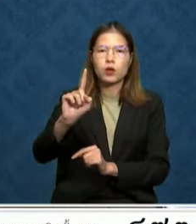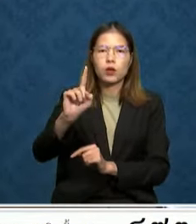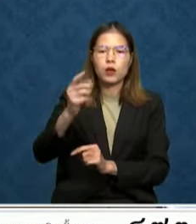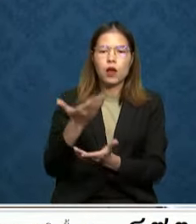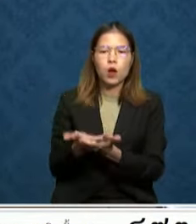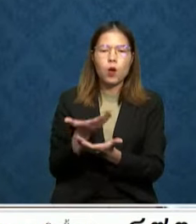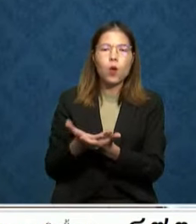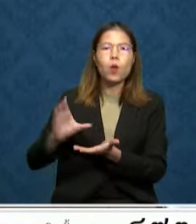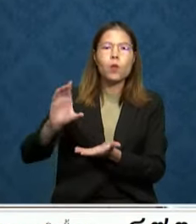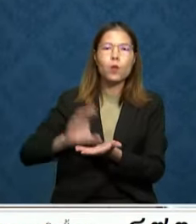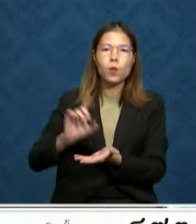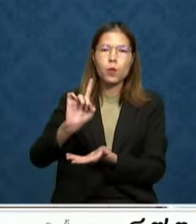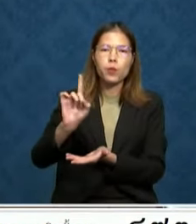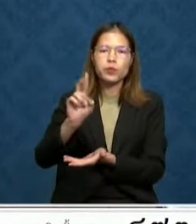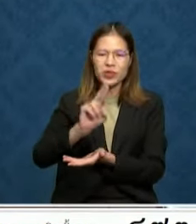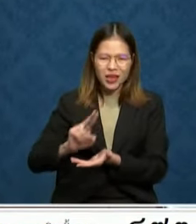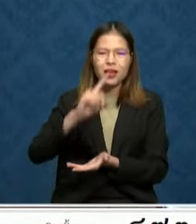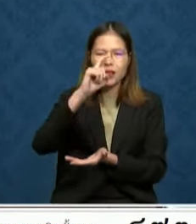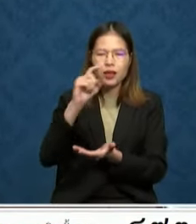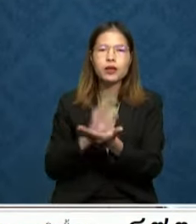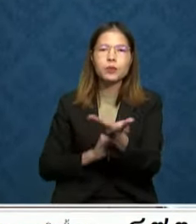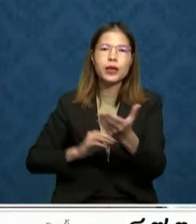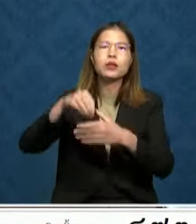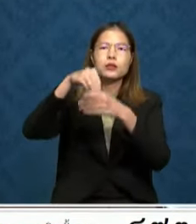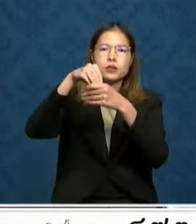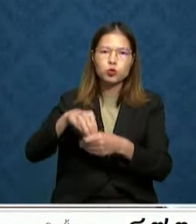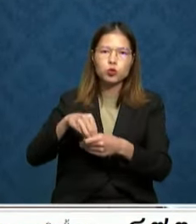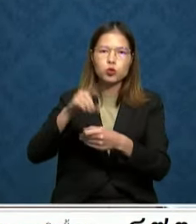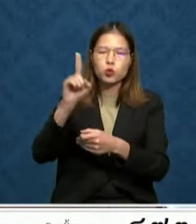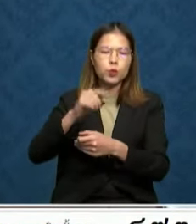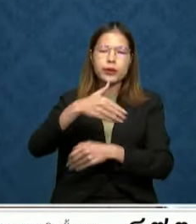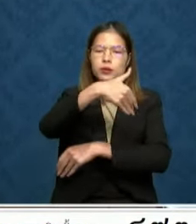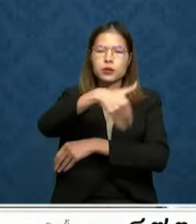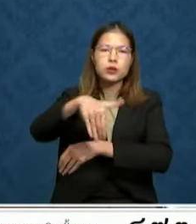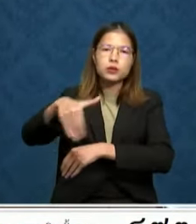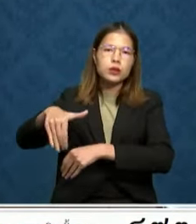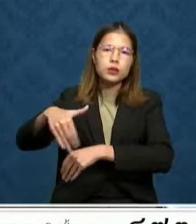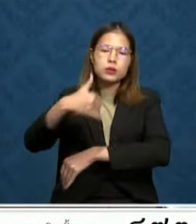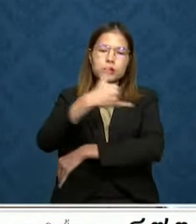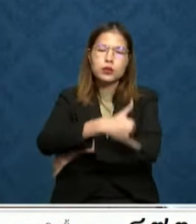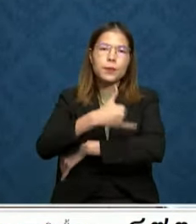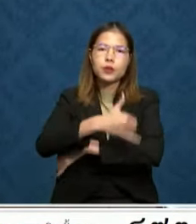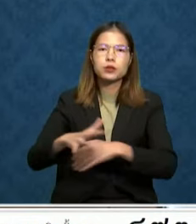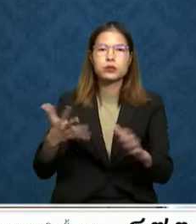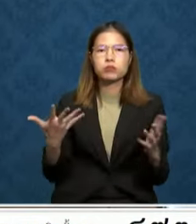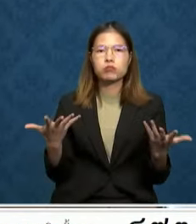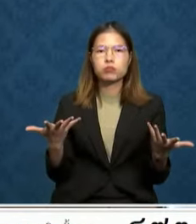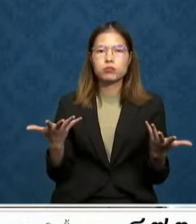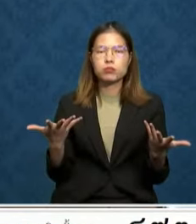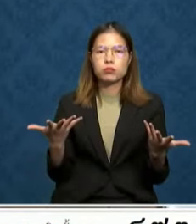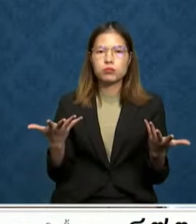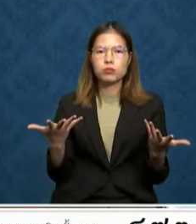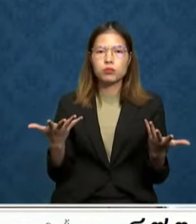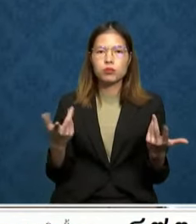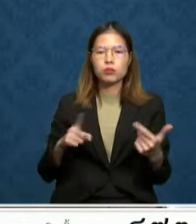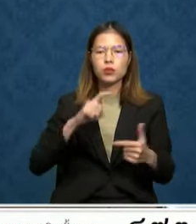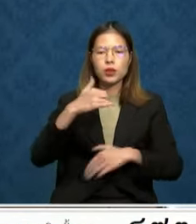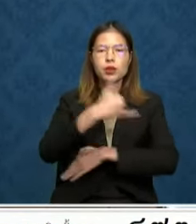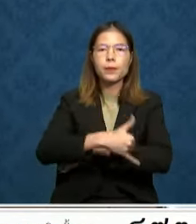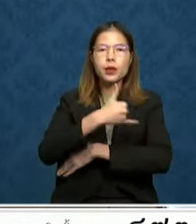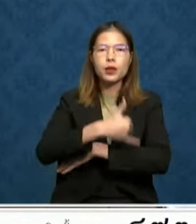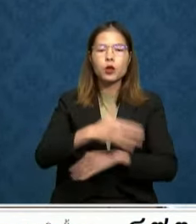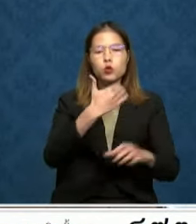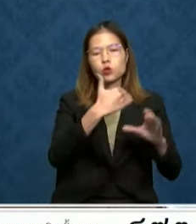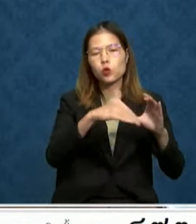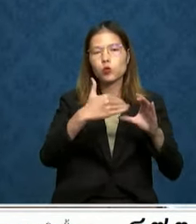งบปมาณที่ใช้ สุท้ายแลวกใช้ในประเทศนี่ล่ค่ะเราไมไดเองบไปใช้ในสวของต่างประเทศเลยในการทำประชามติต่างประเทศก็คอการ